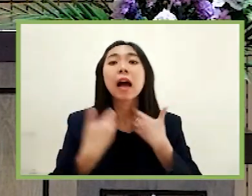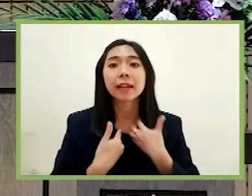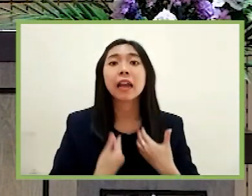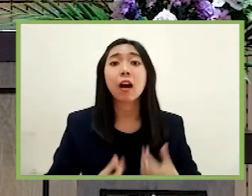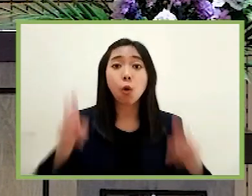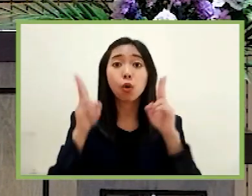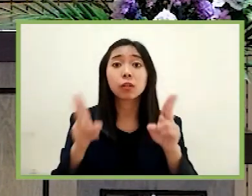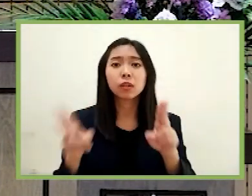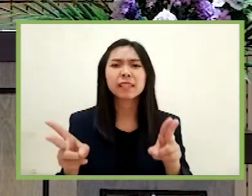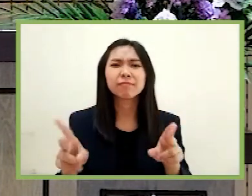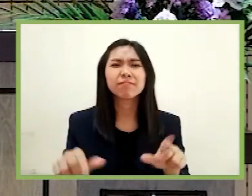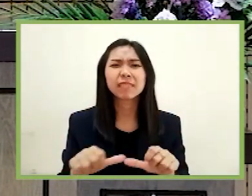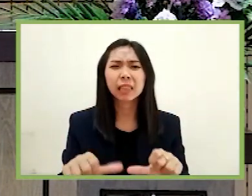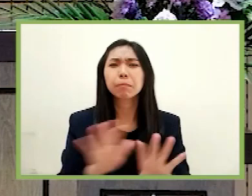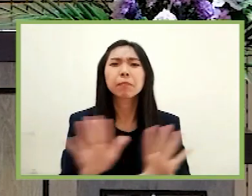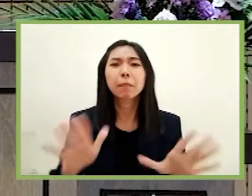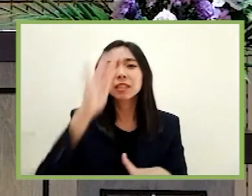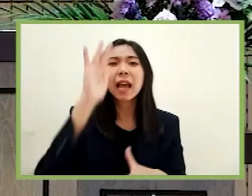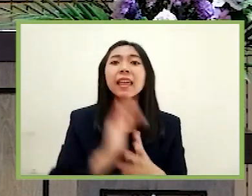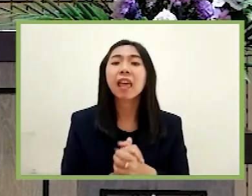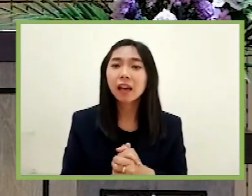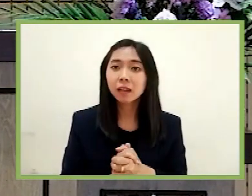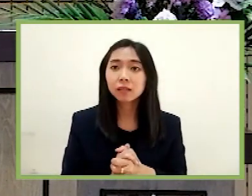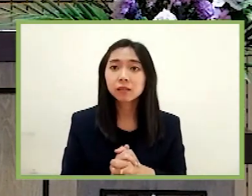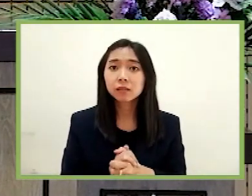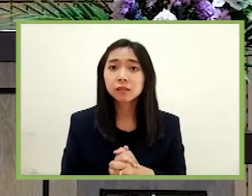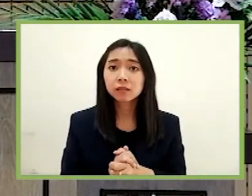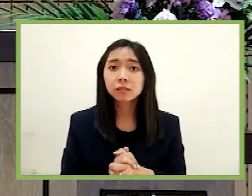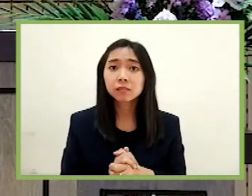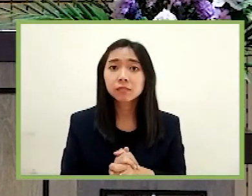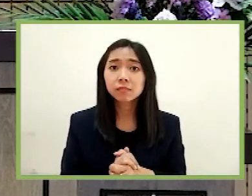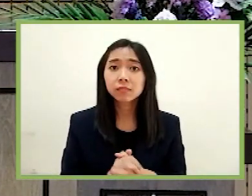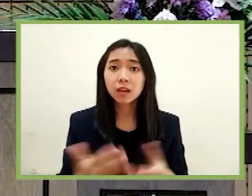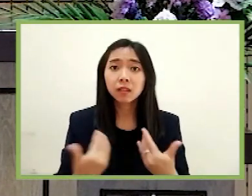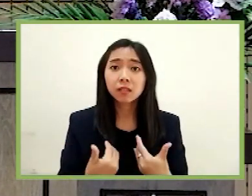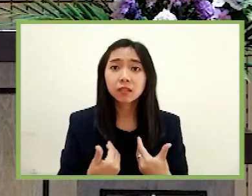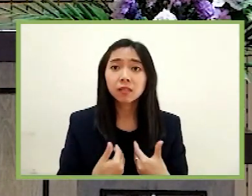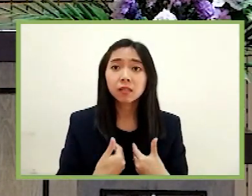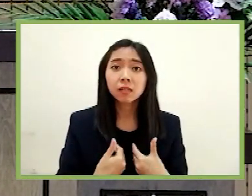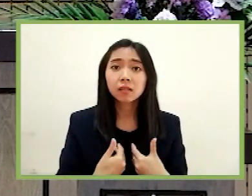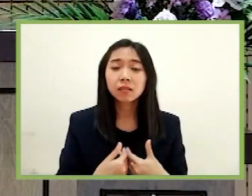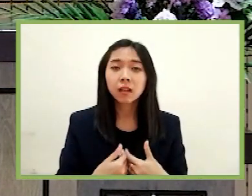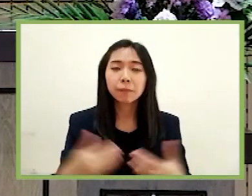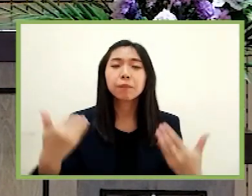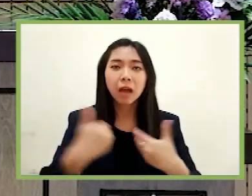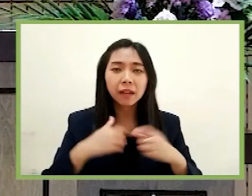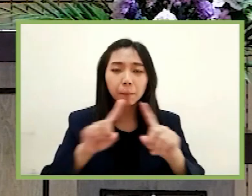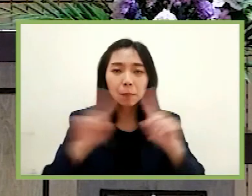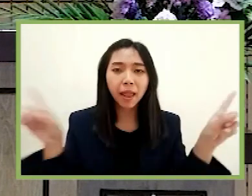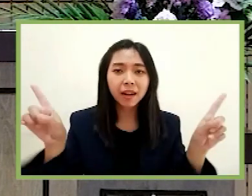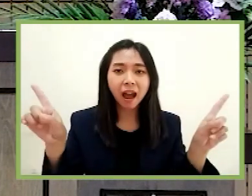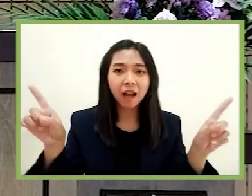Karena Anda get antara imajinasi mereka